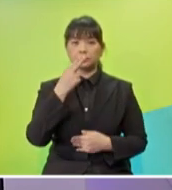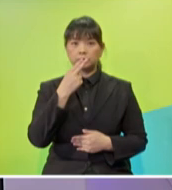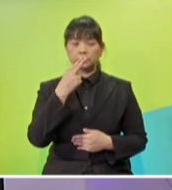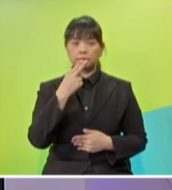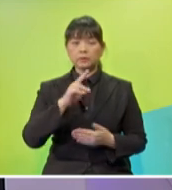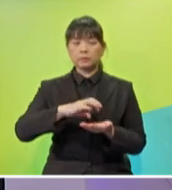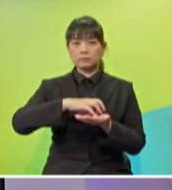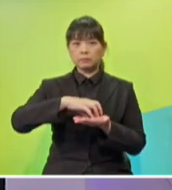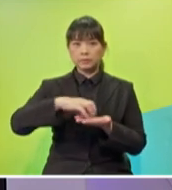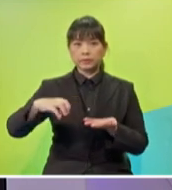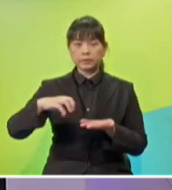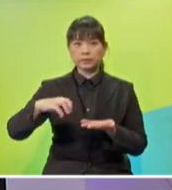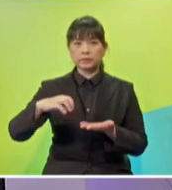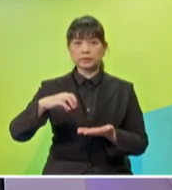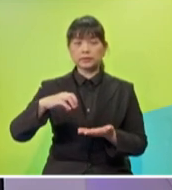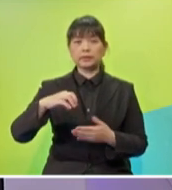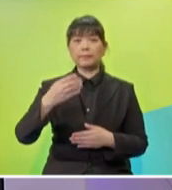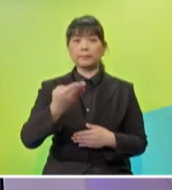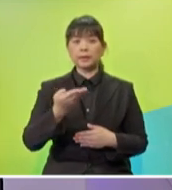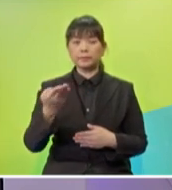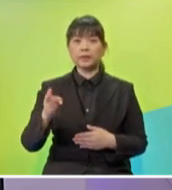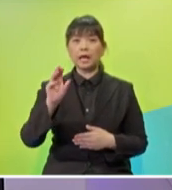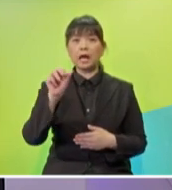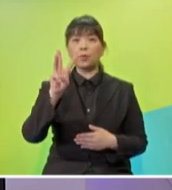merusakkan kepada Allah